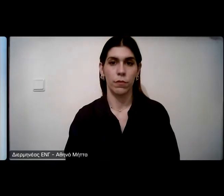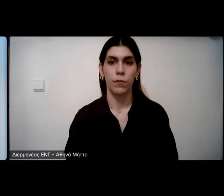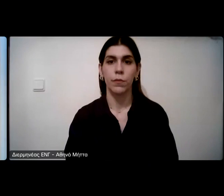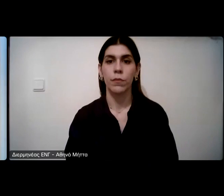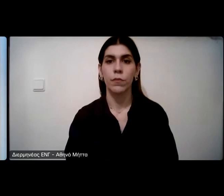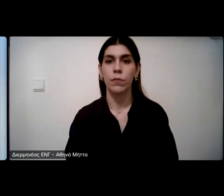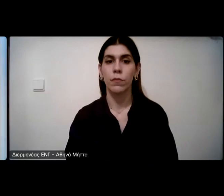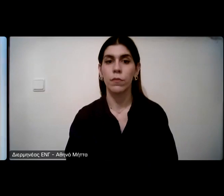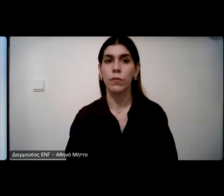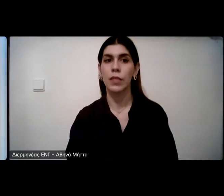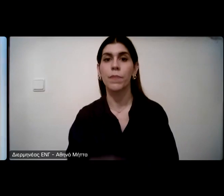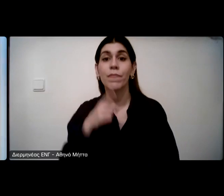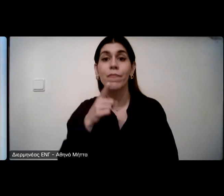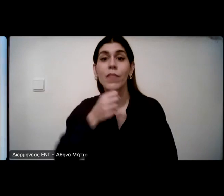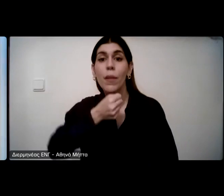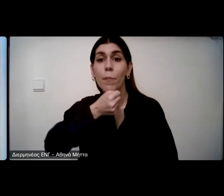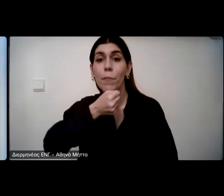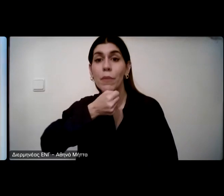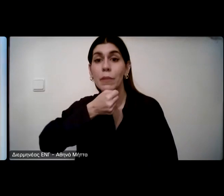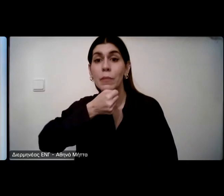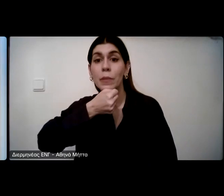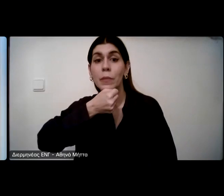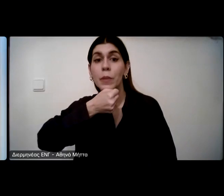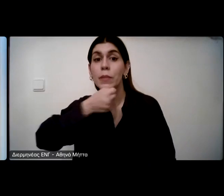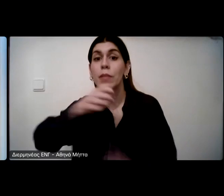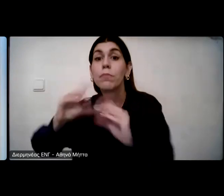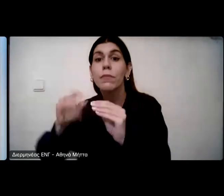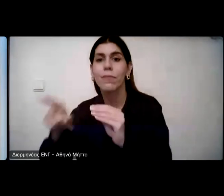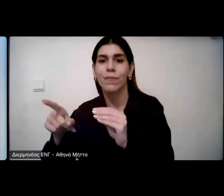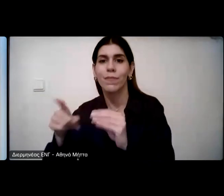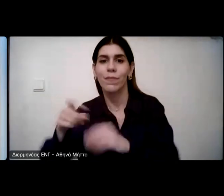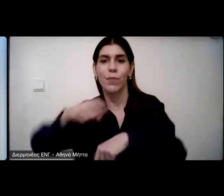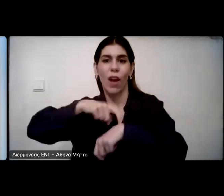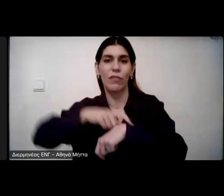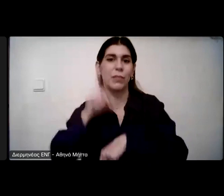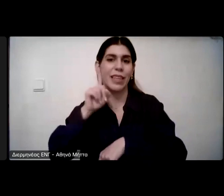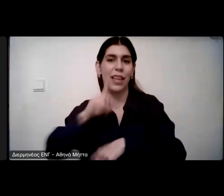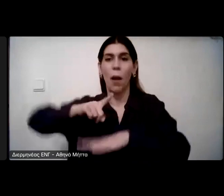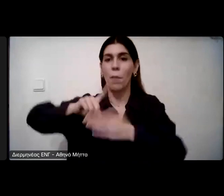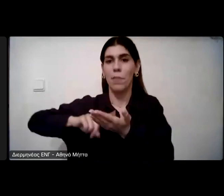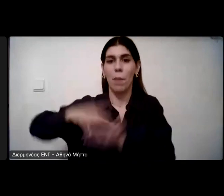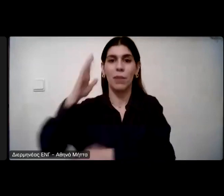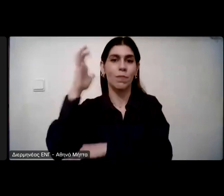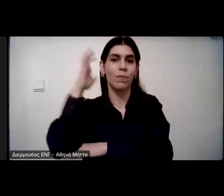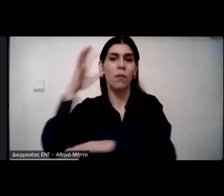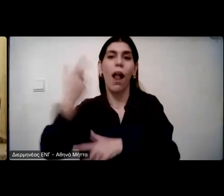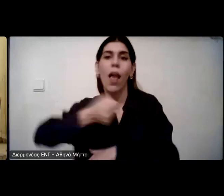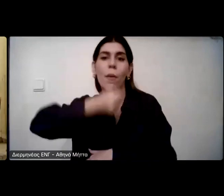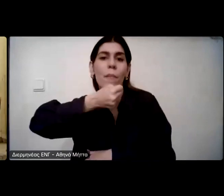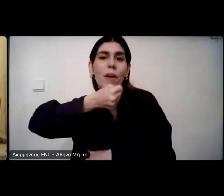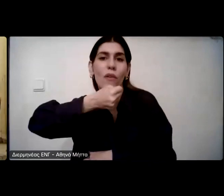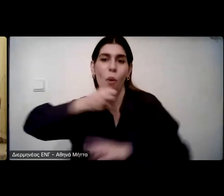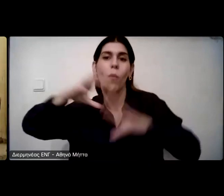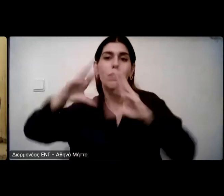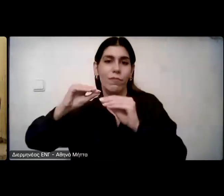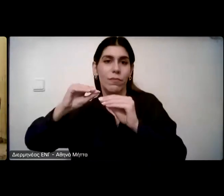Έχετε το μικρόφωνο σας κλειστό. Έχεις κλείσει το μικρόφωνο. Έχεις Ρε. Κλείσει το μικρόφωνο. Ναι, ναι, το άνοιξα, το